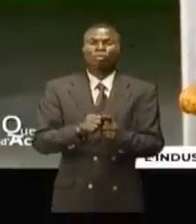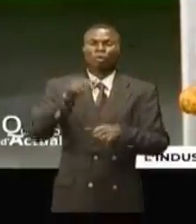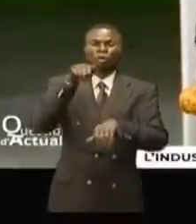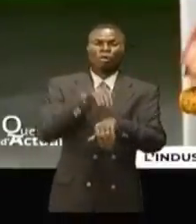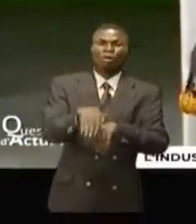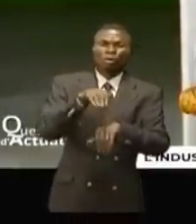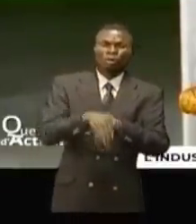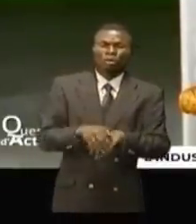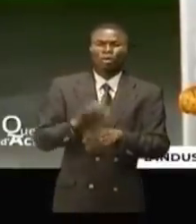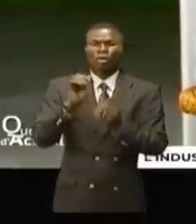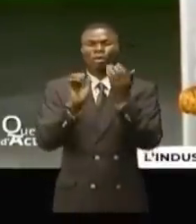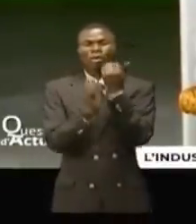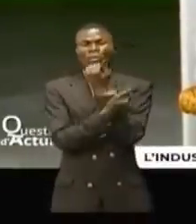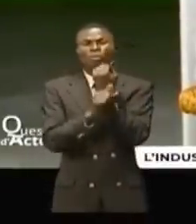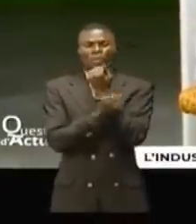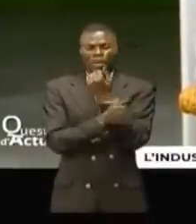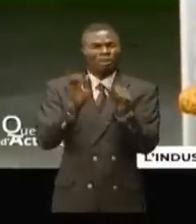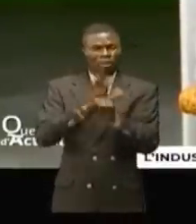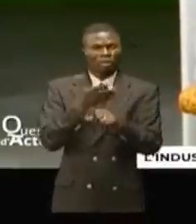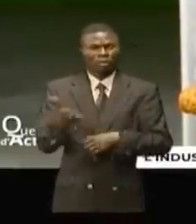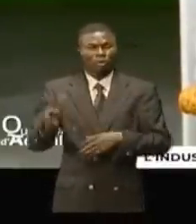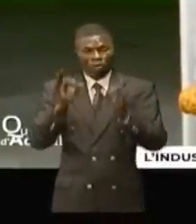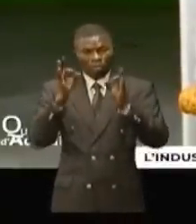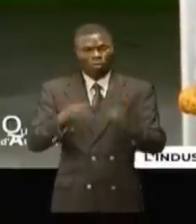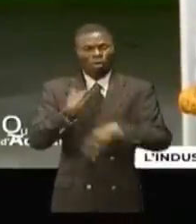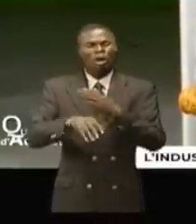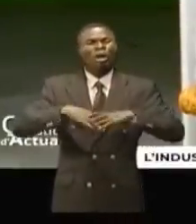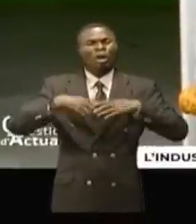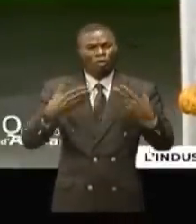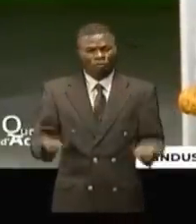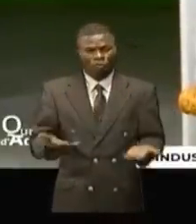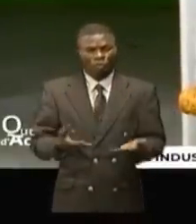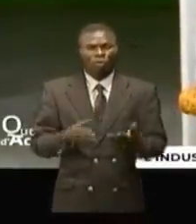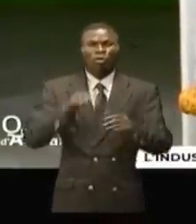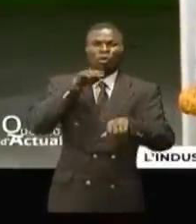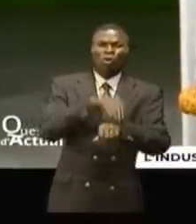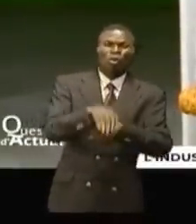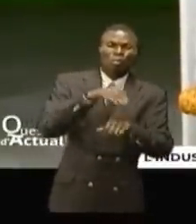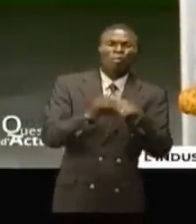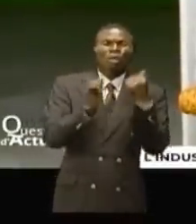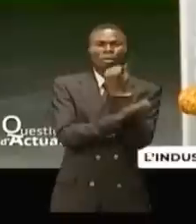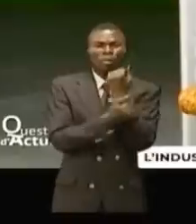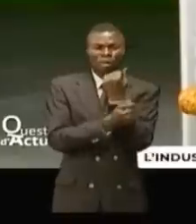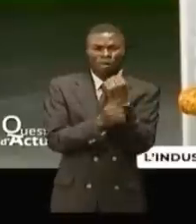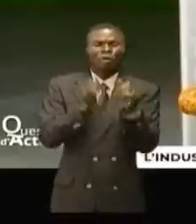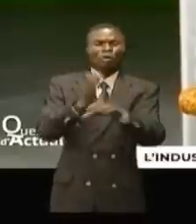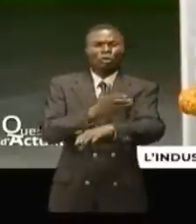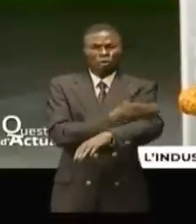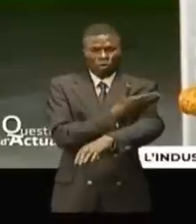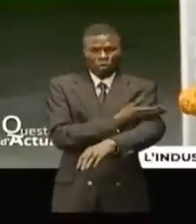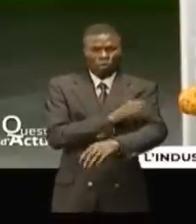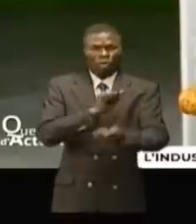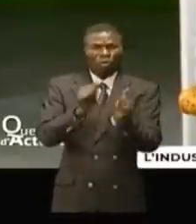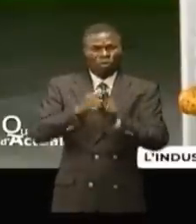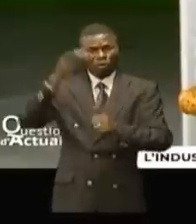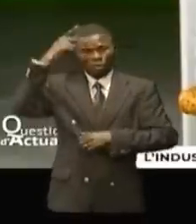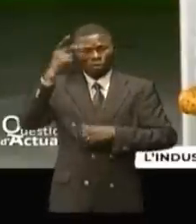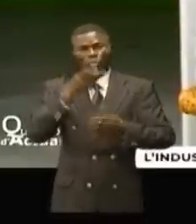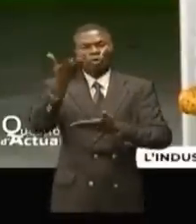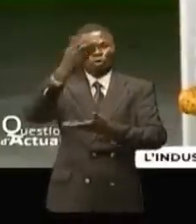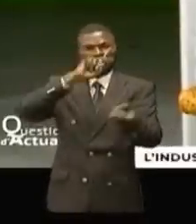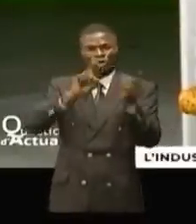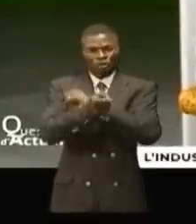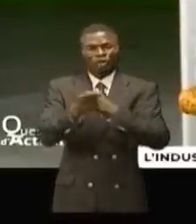manioc, nous avons le maïs, etc., etc. Mais comment faire en sorte que nous nous engagions dans une politique de